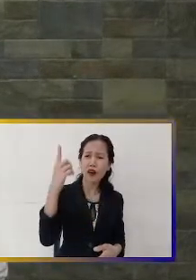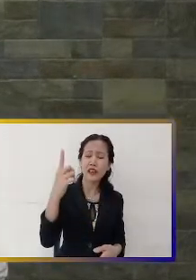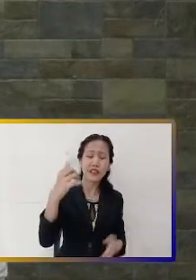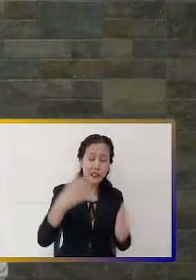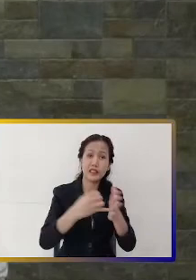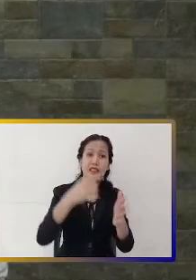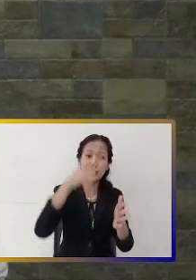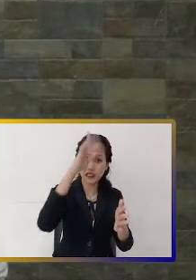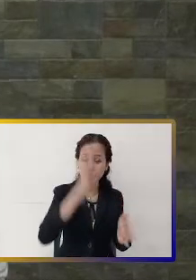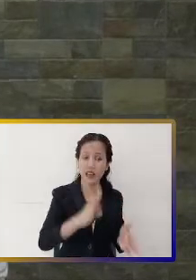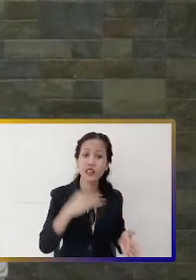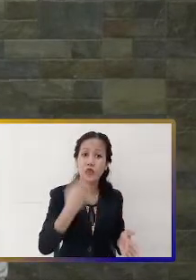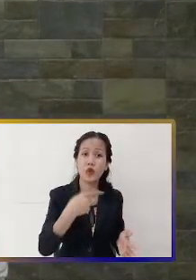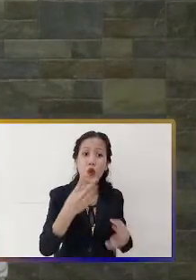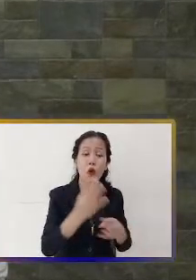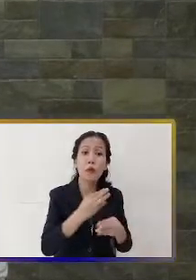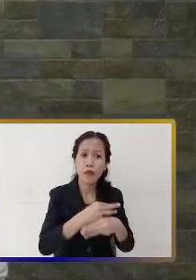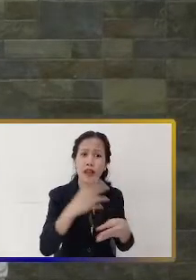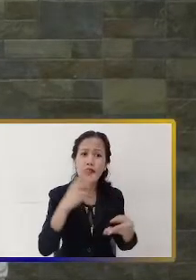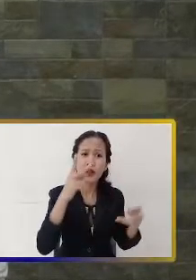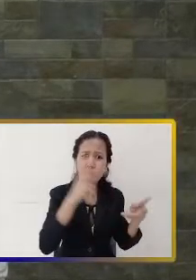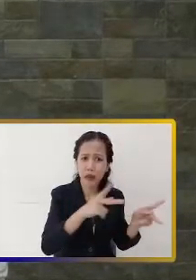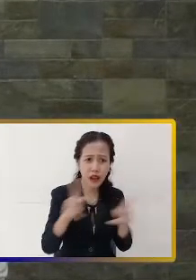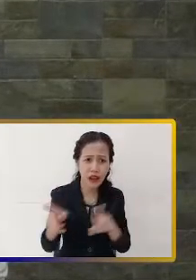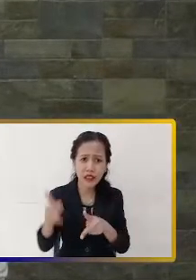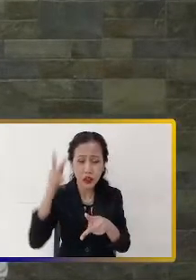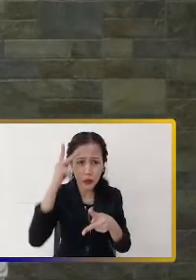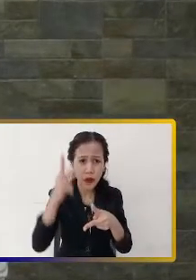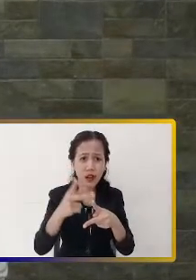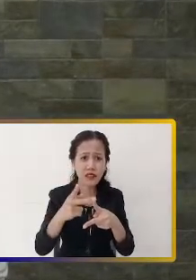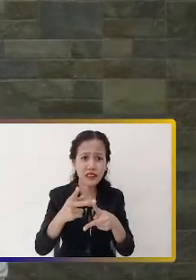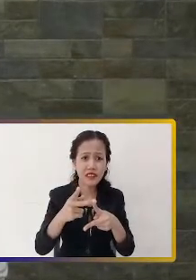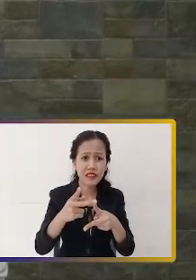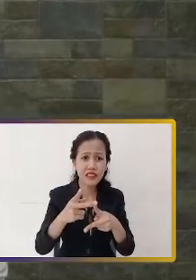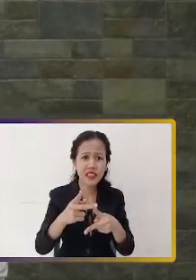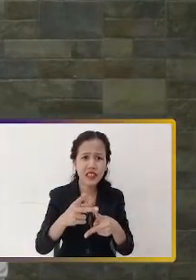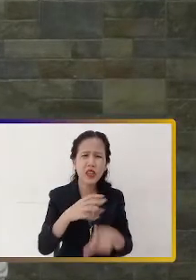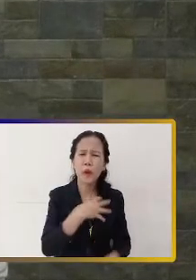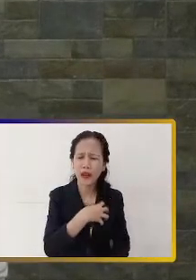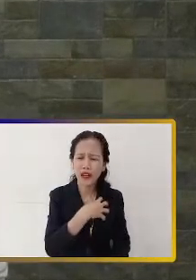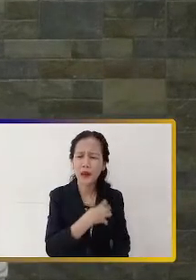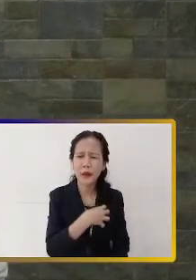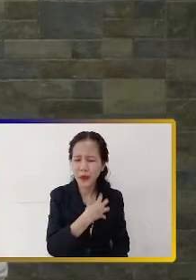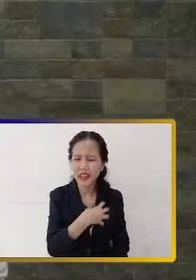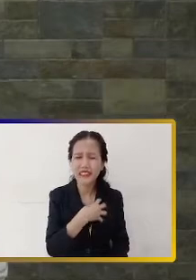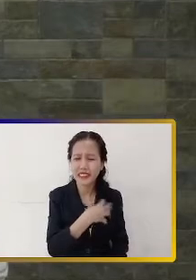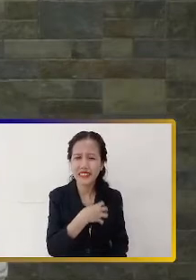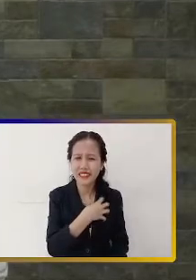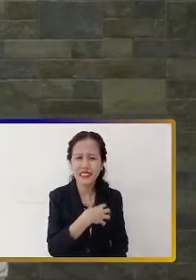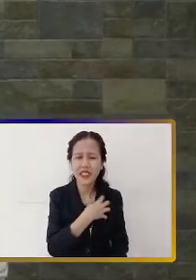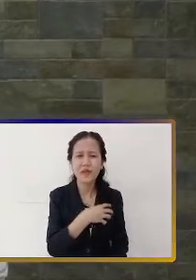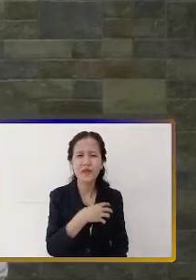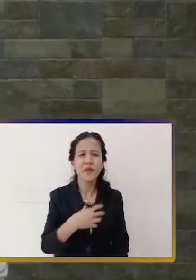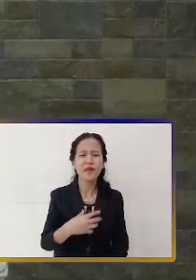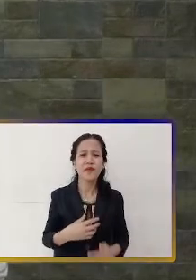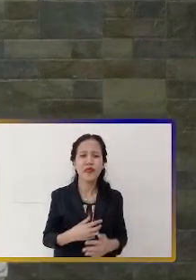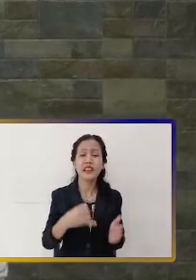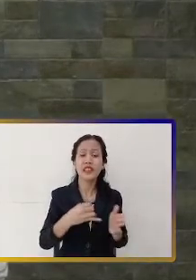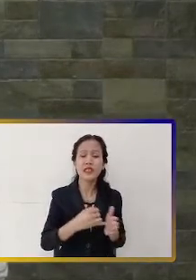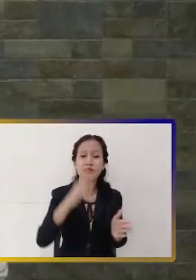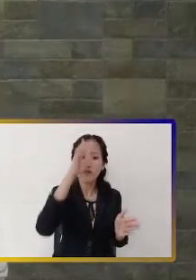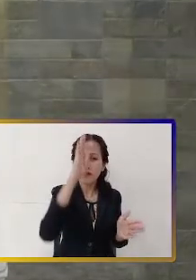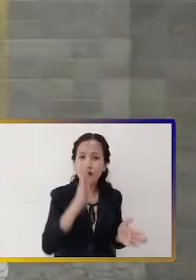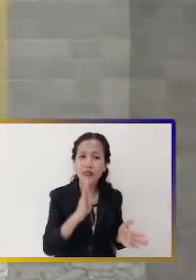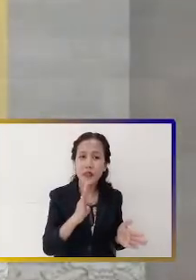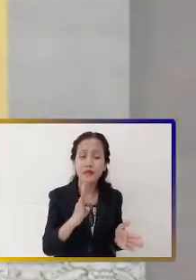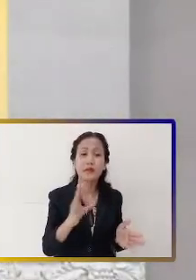Hindi naman silang gumawa ng plano, reklamo ng reklamo. You see, Panginoon, mga kapatid, ang Diyos ay may plano sa